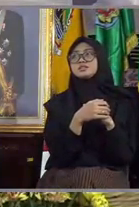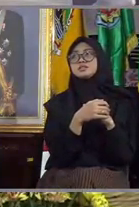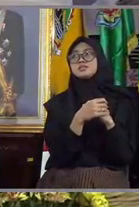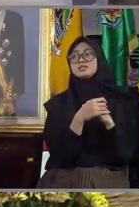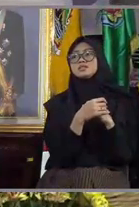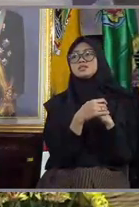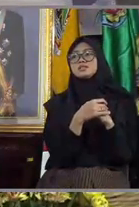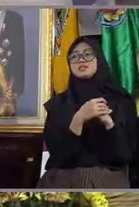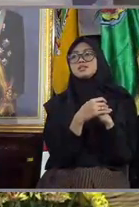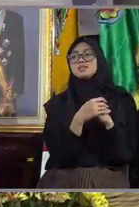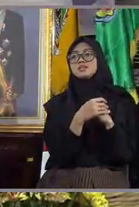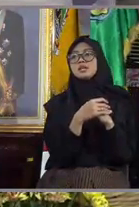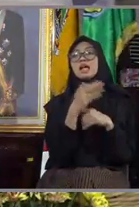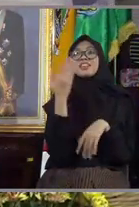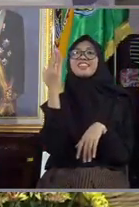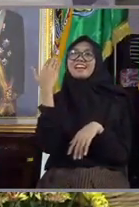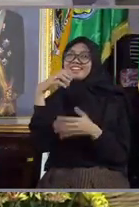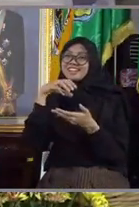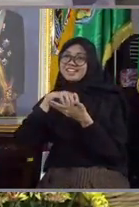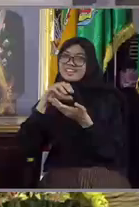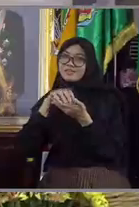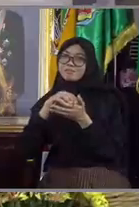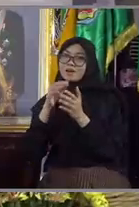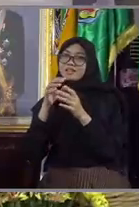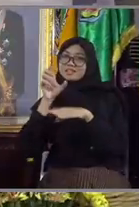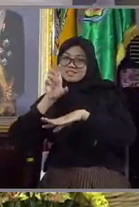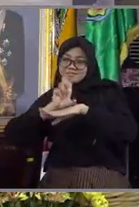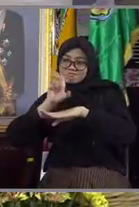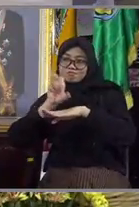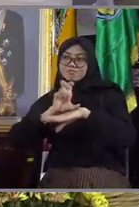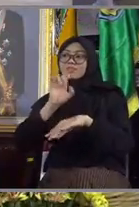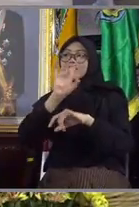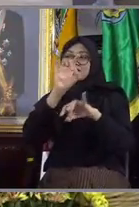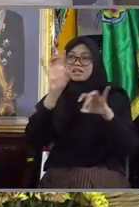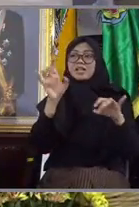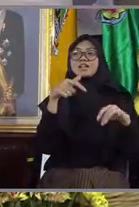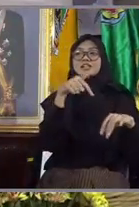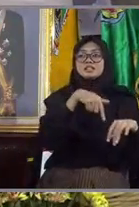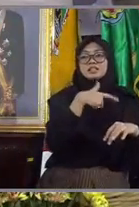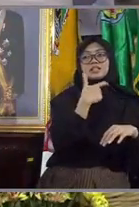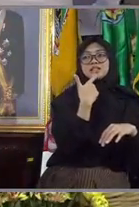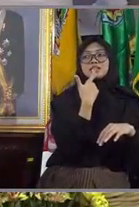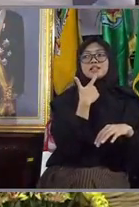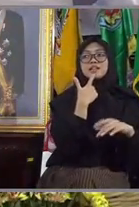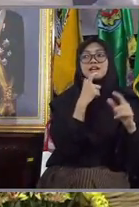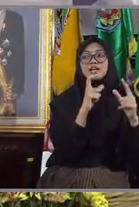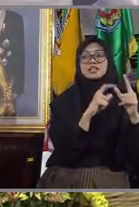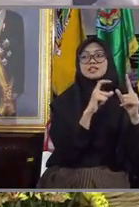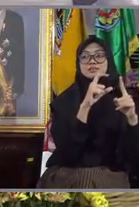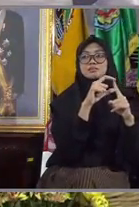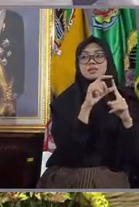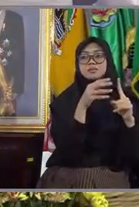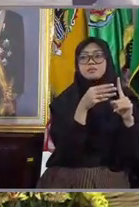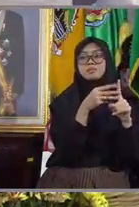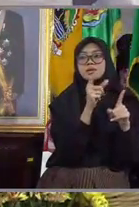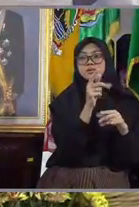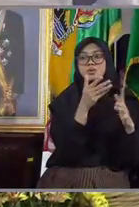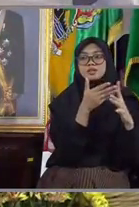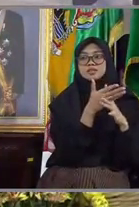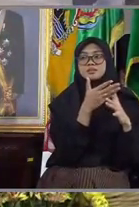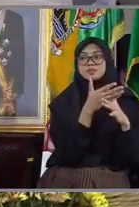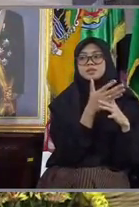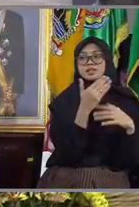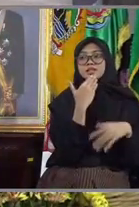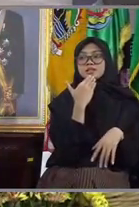di rumah SPBU, ubadah, SPBU. Sekarang di SPBU, oke. SPBU. Butuh akses ya? Iya, untuk kami, begitu saja.